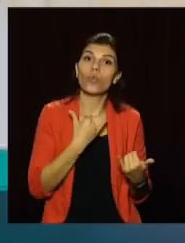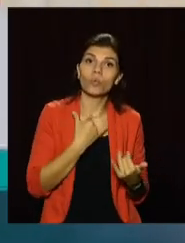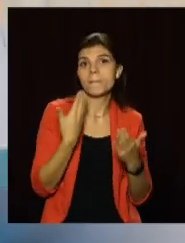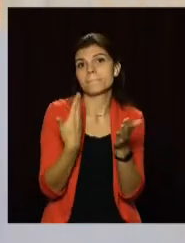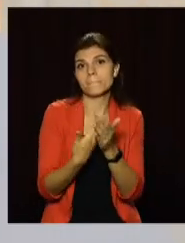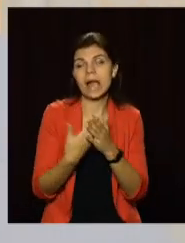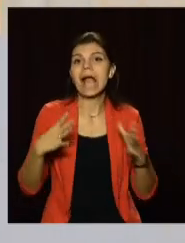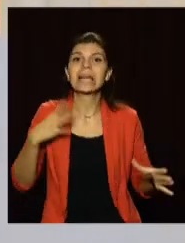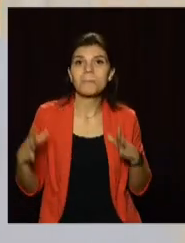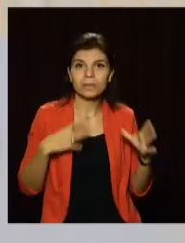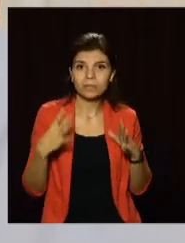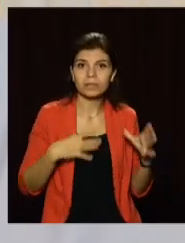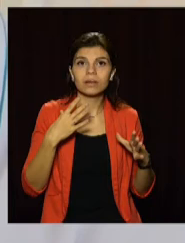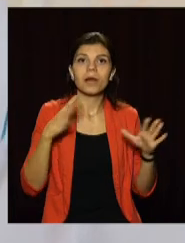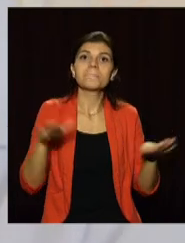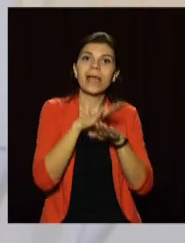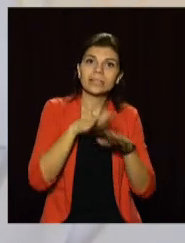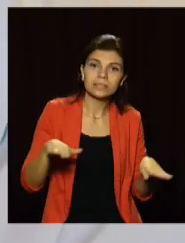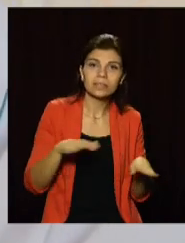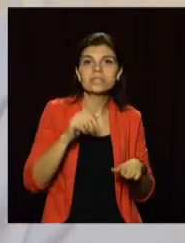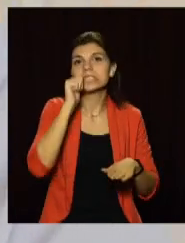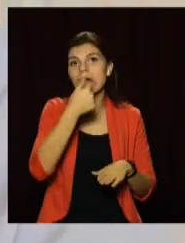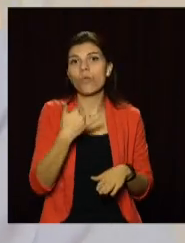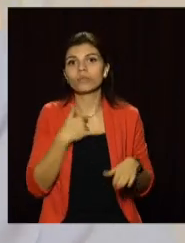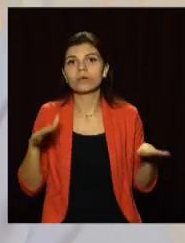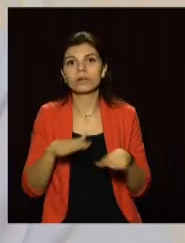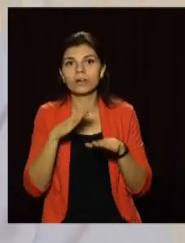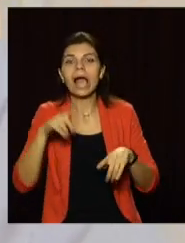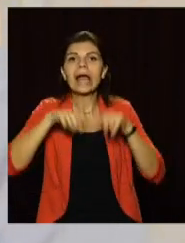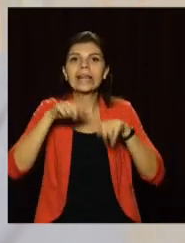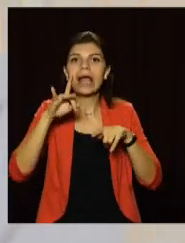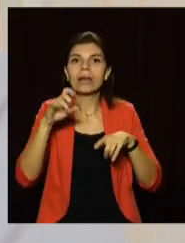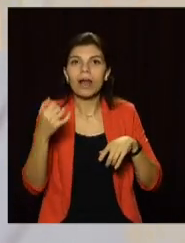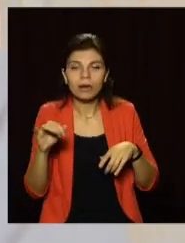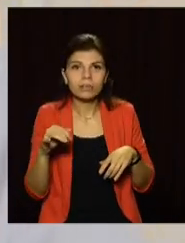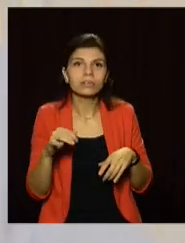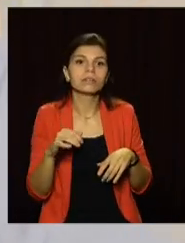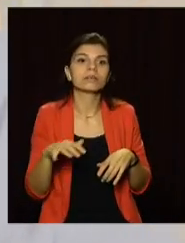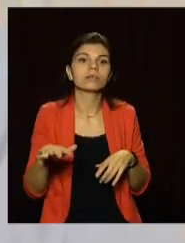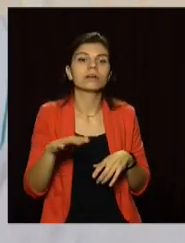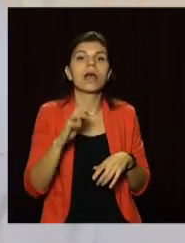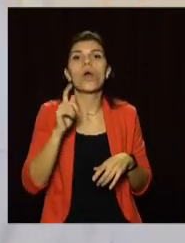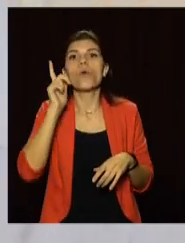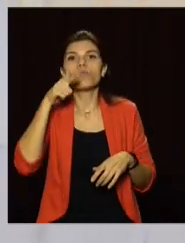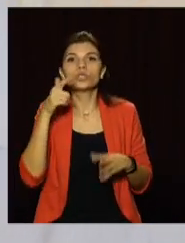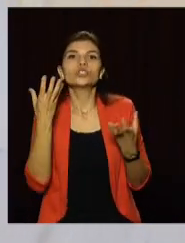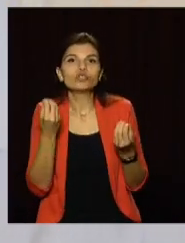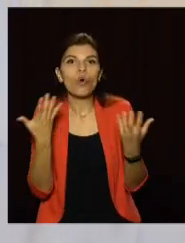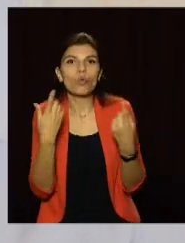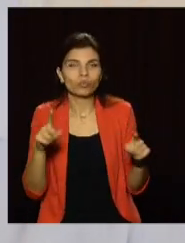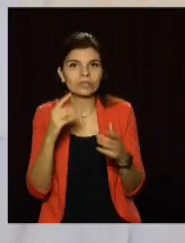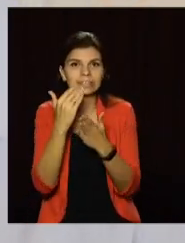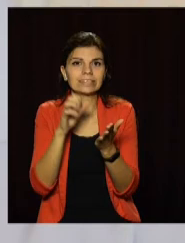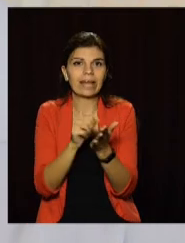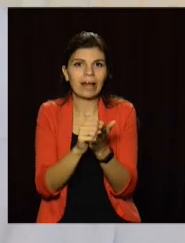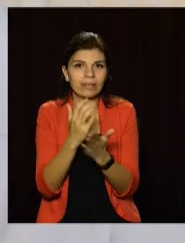допустимо, репетиція ансамбля, завтра у нас рідний край, післязавтра у нас ще якесь заняття,